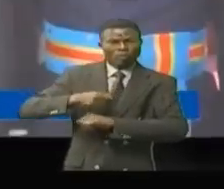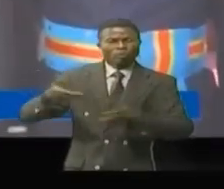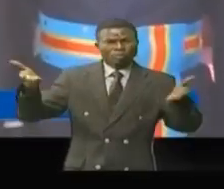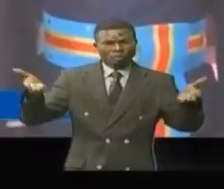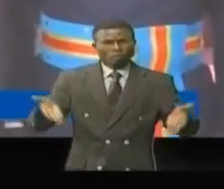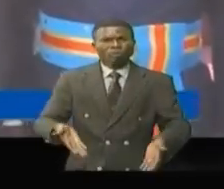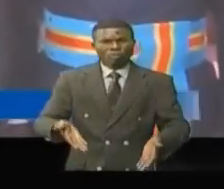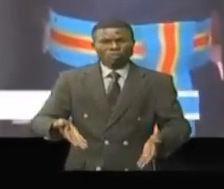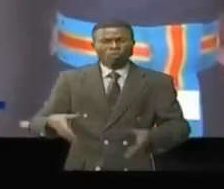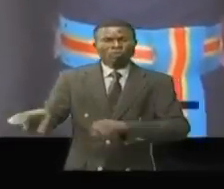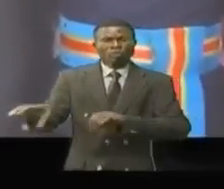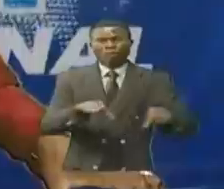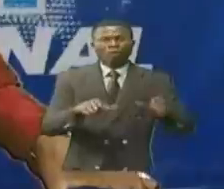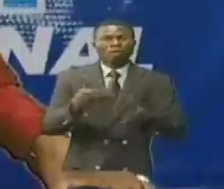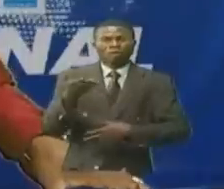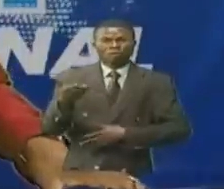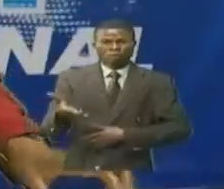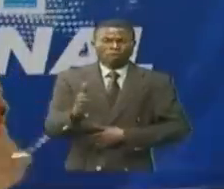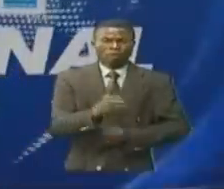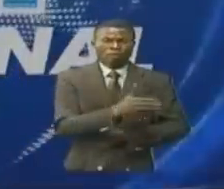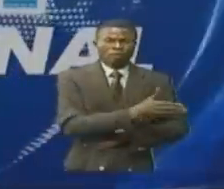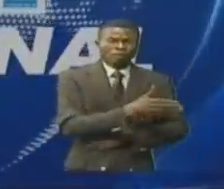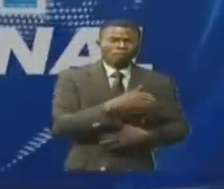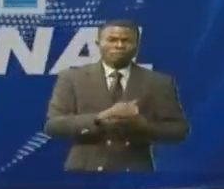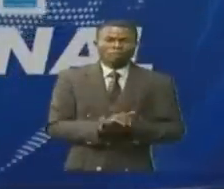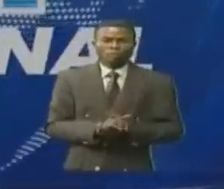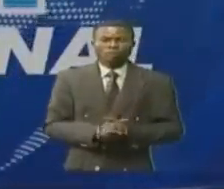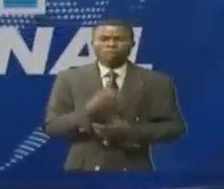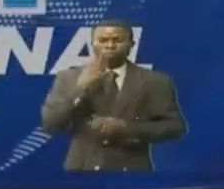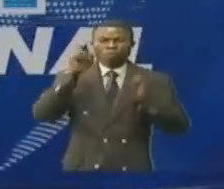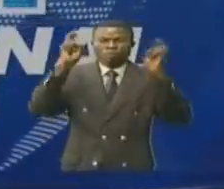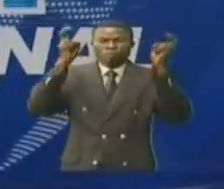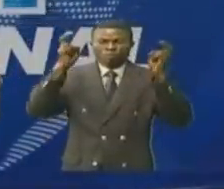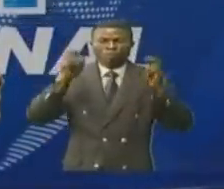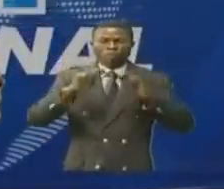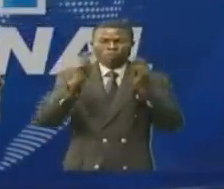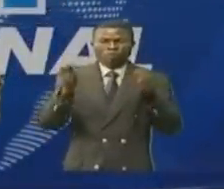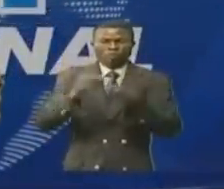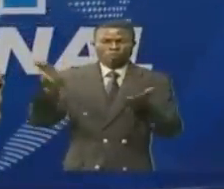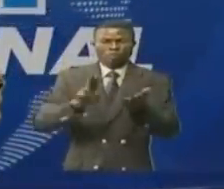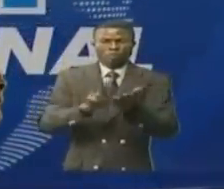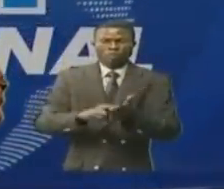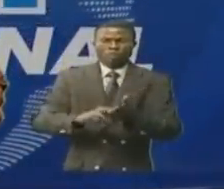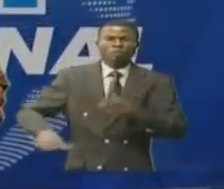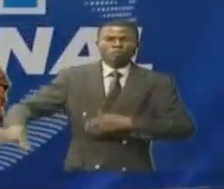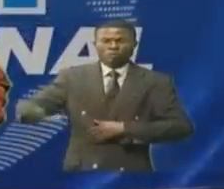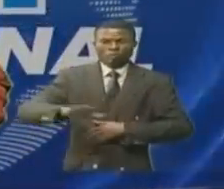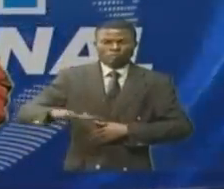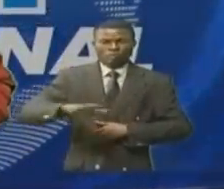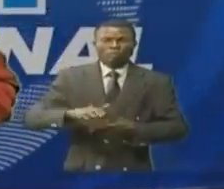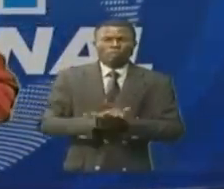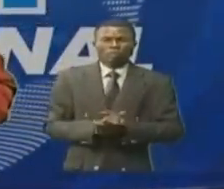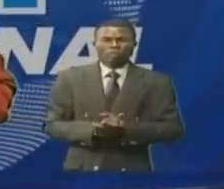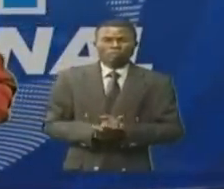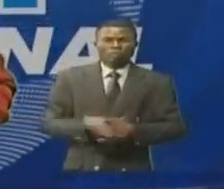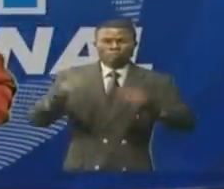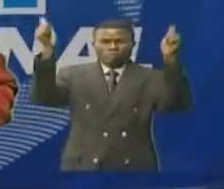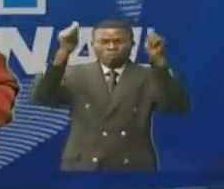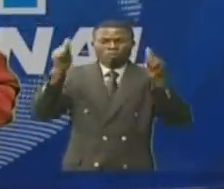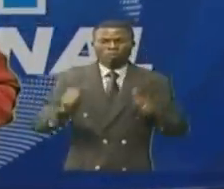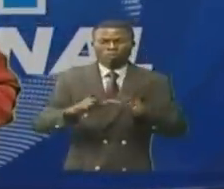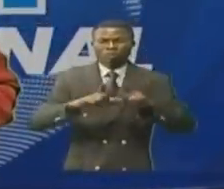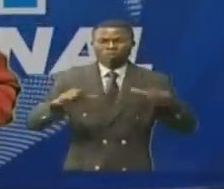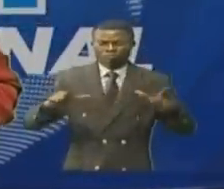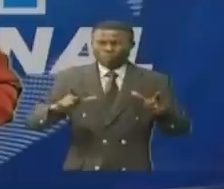part à cette cérémonie. Je l'ai dit au sommaire, l'accord cadre signé par tous les pays de la région des Grands Lacs reste